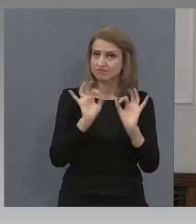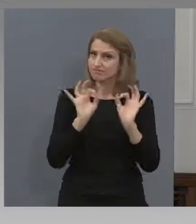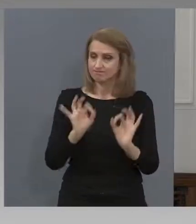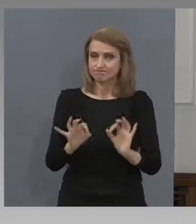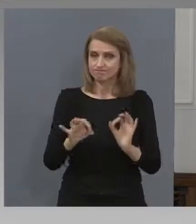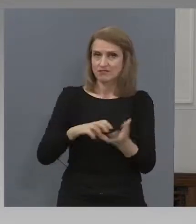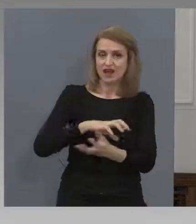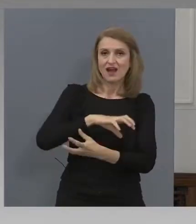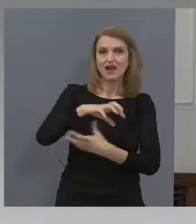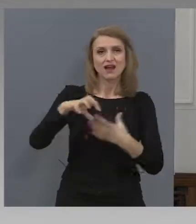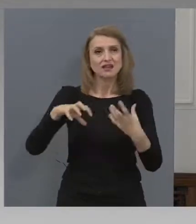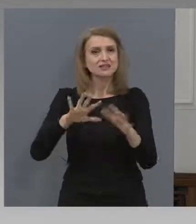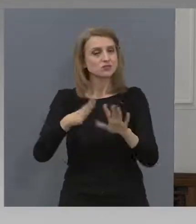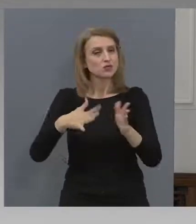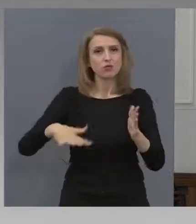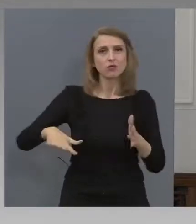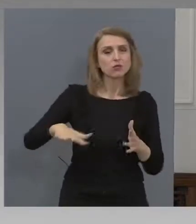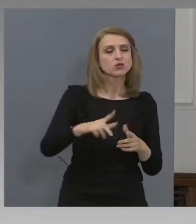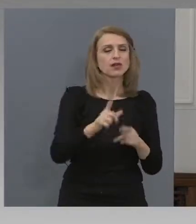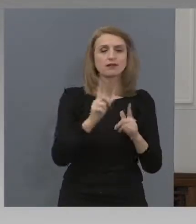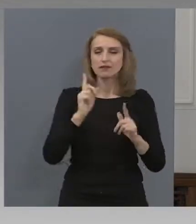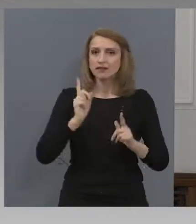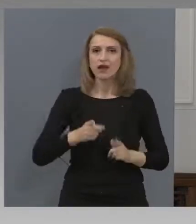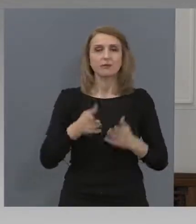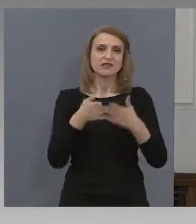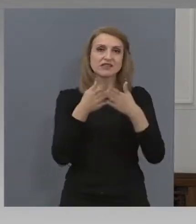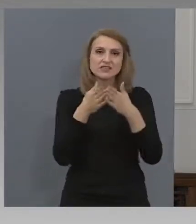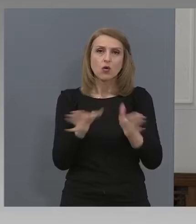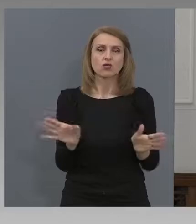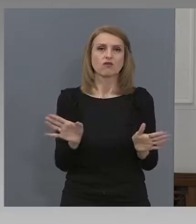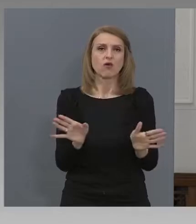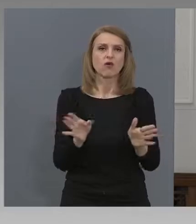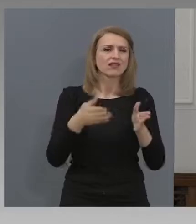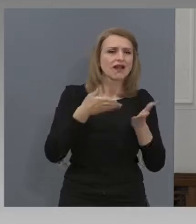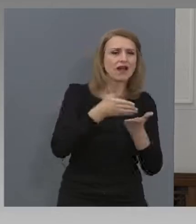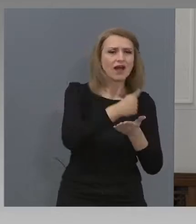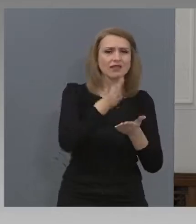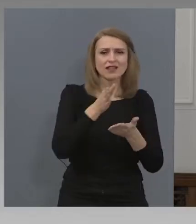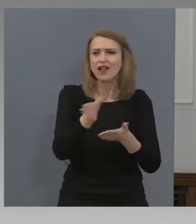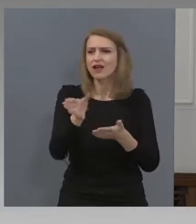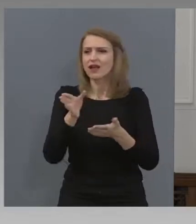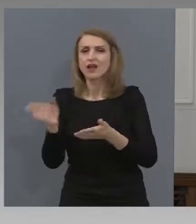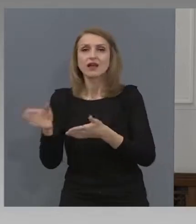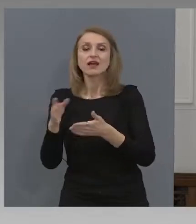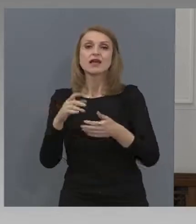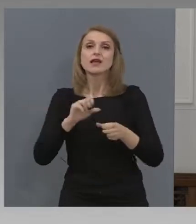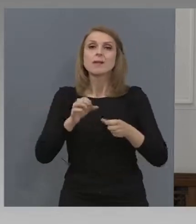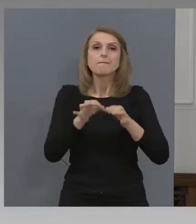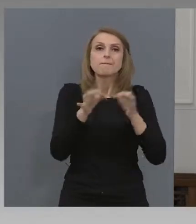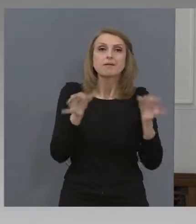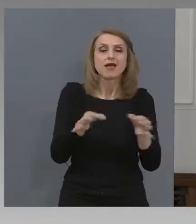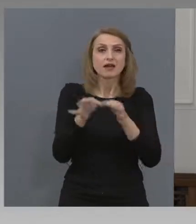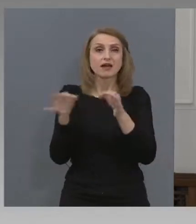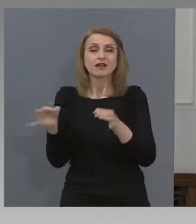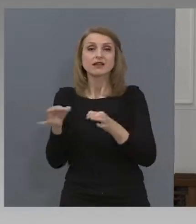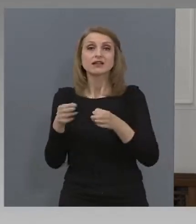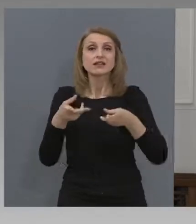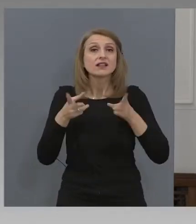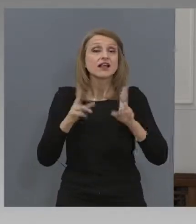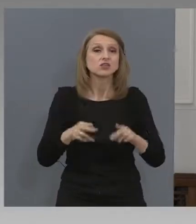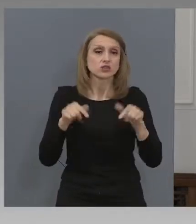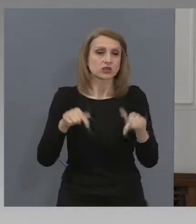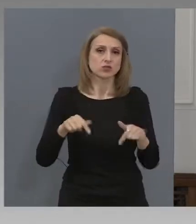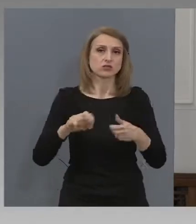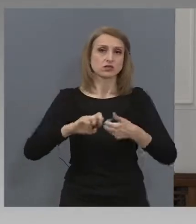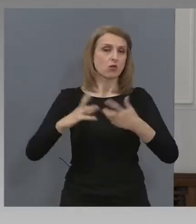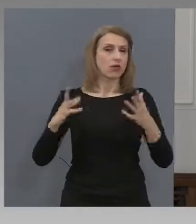ситуация трябва да се отворят максимално много канали и мерки, които да разрешат този комплексен